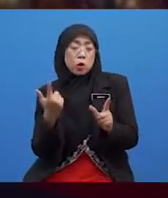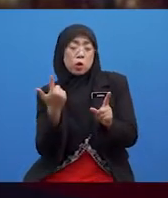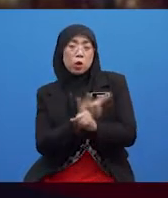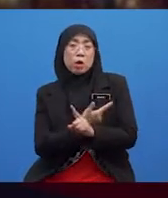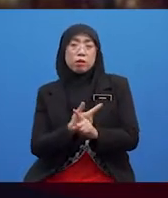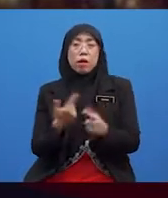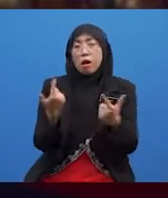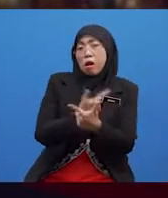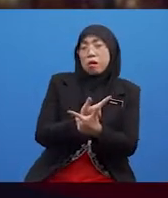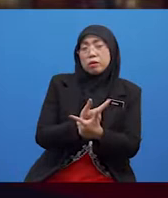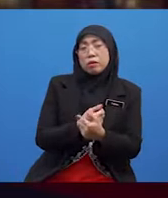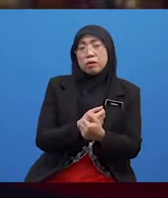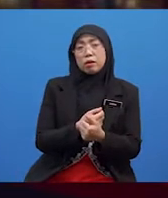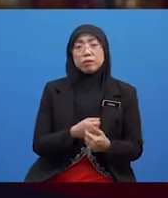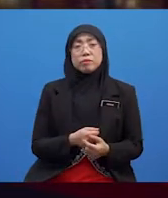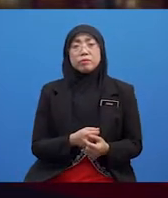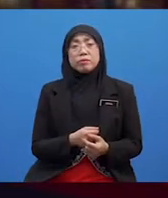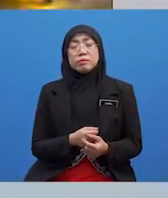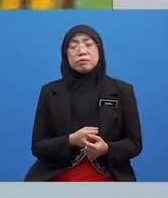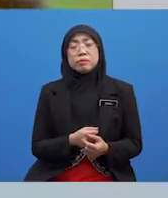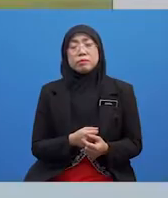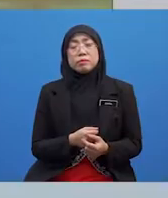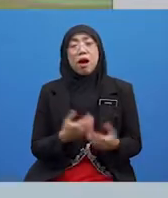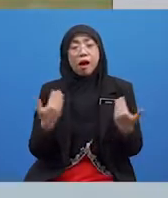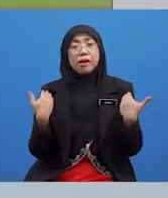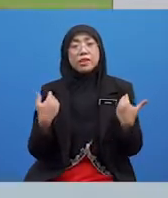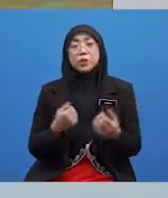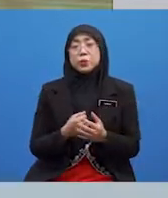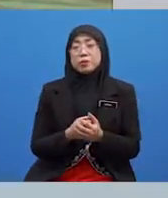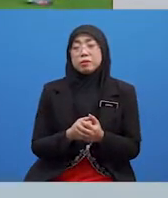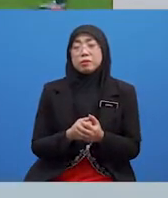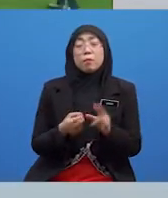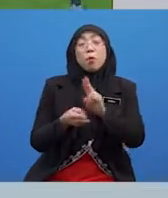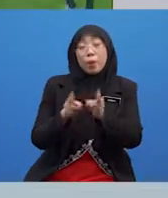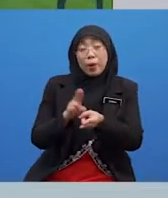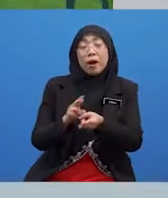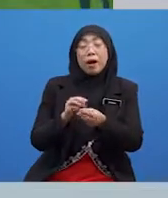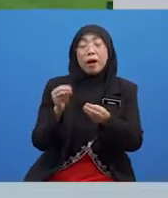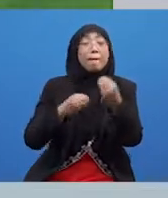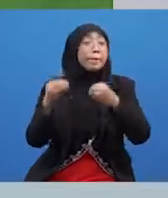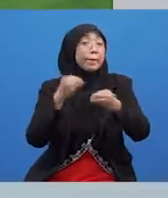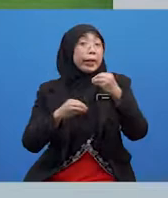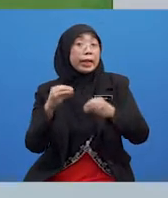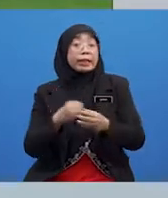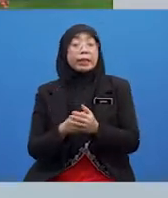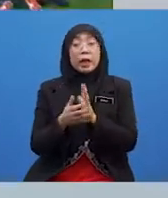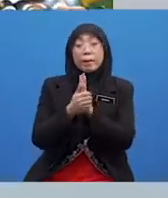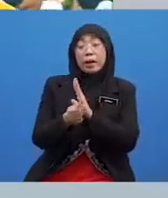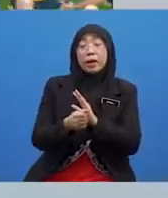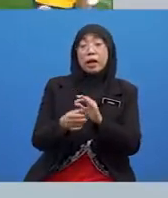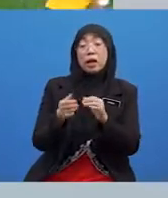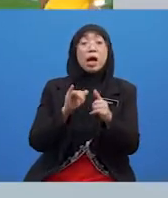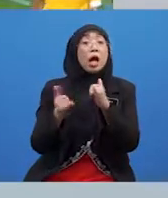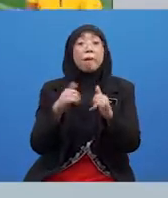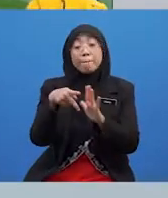berlanggar dengan pemain lain. Contoh, kebolehan mengubah suai pergerakan ialah kemahiran